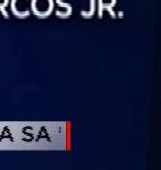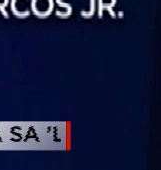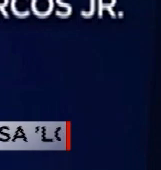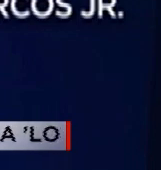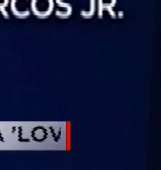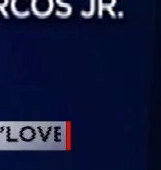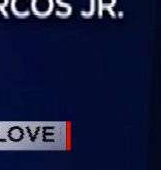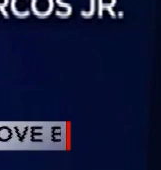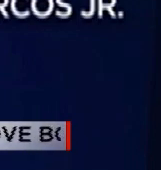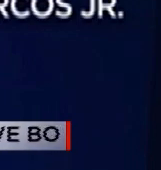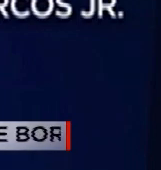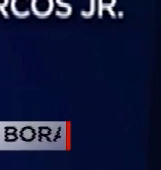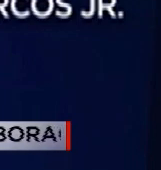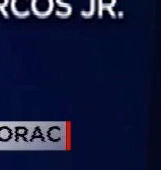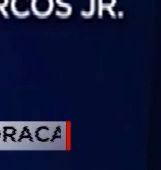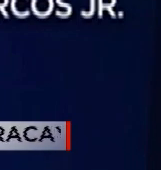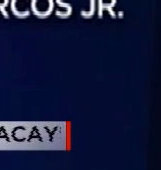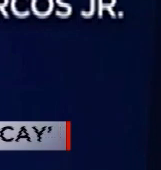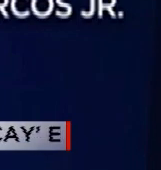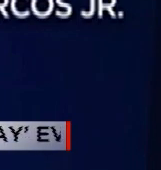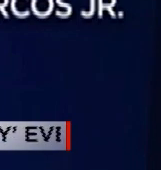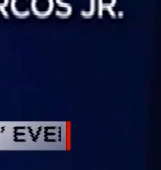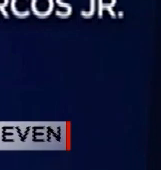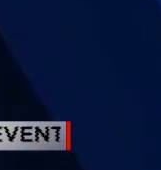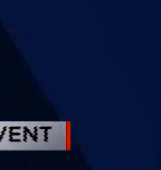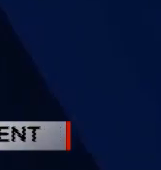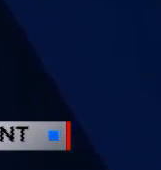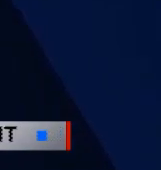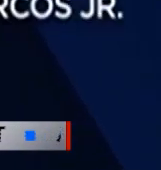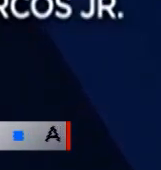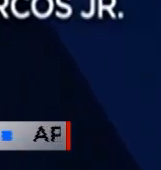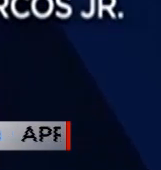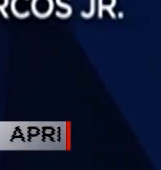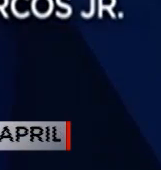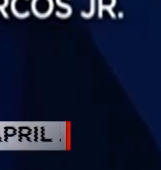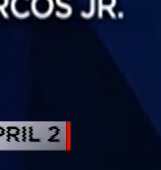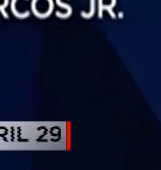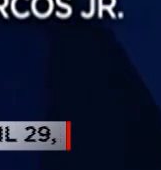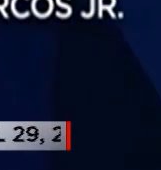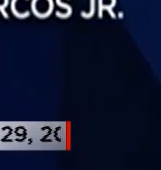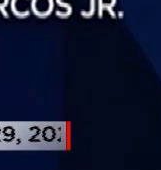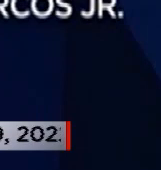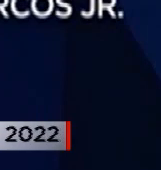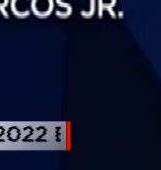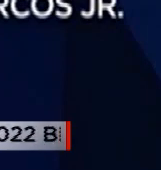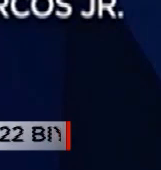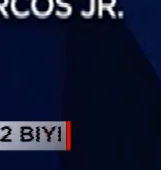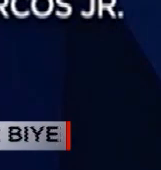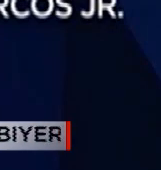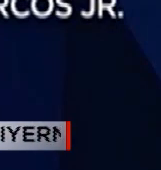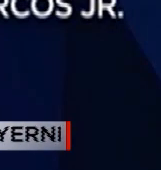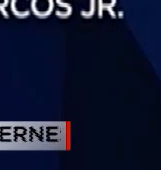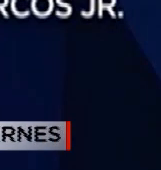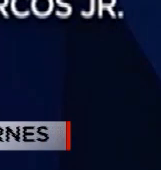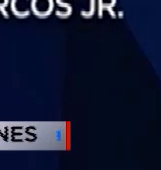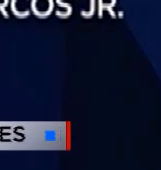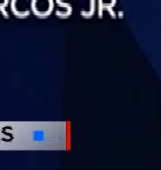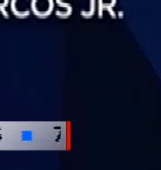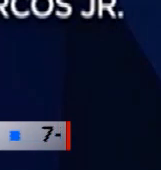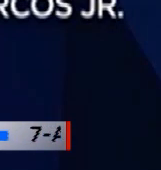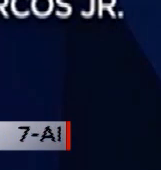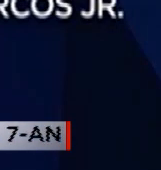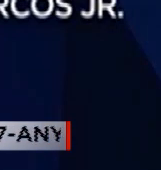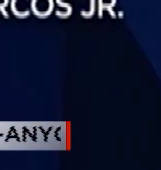ito. Batid na raw ni Robredo kung ano-ano ang mga yan. Positibong pangangampa niya at wala raw paninira ang gabay ni Marcos Jr.